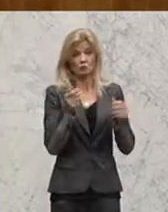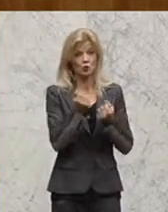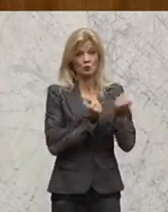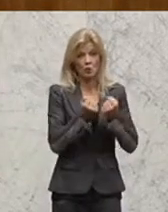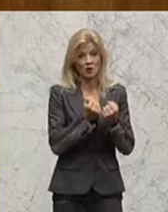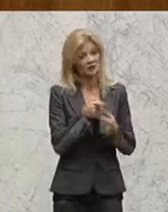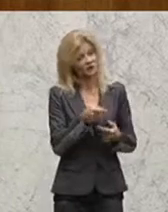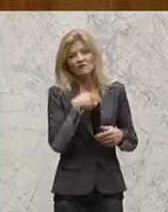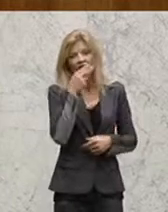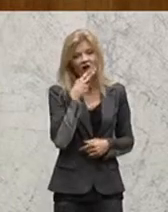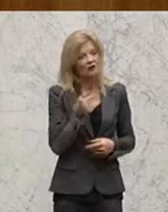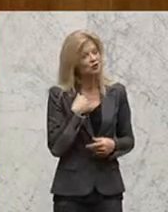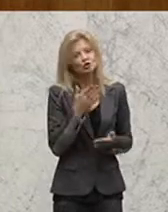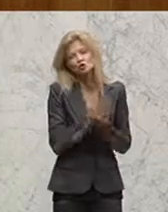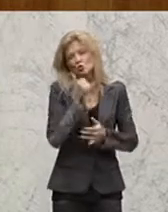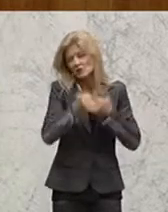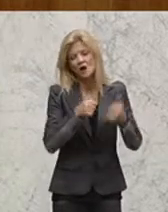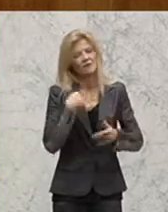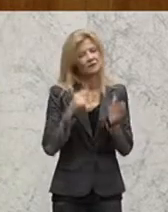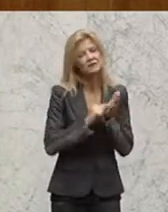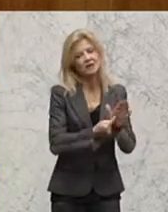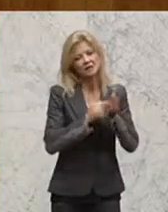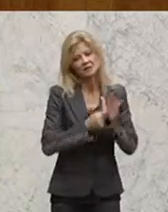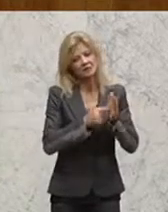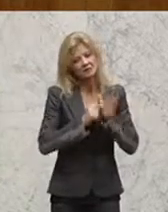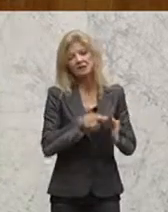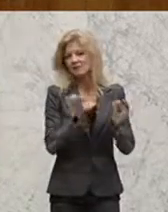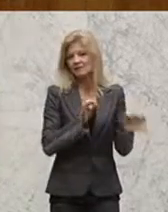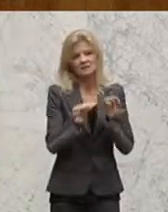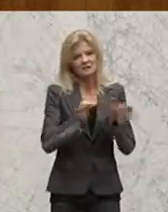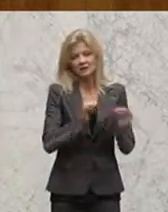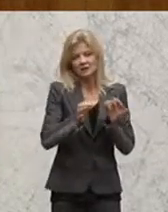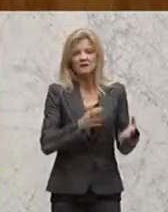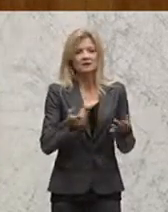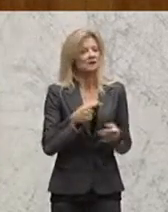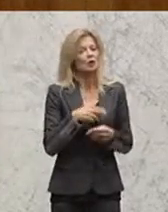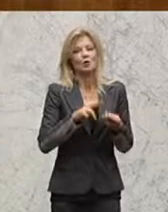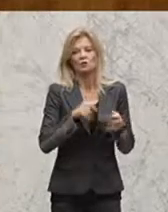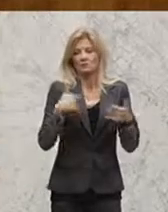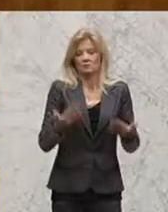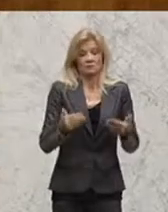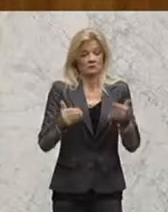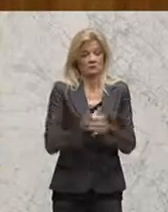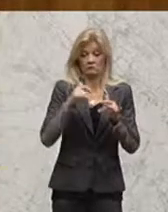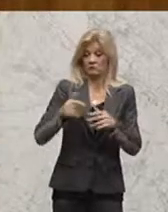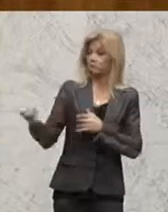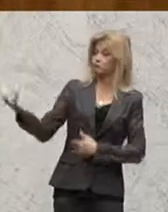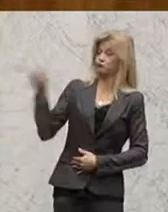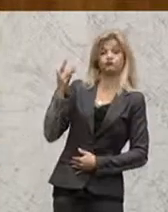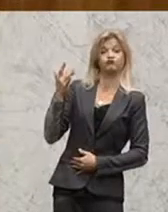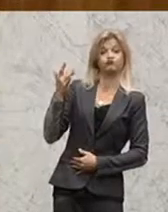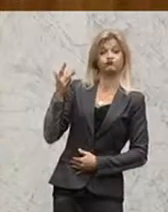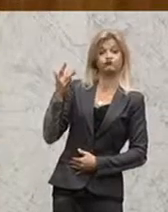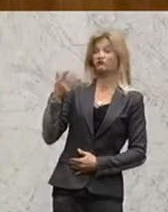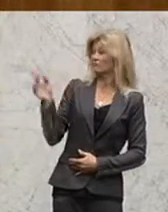wird, wenn wir den Missbrauch aufzeigen und fordern, dass das abgestellt wird, dann kommen wieder diverse Gutmenschen und verurteilen uns für